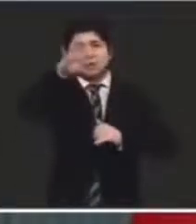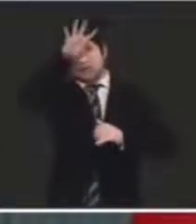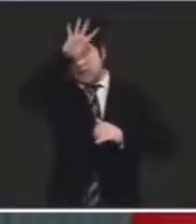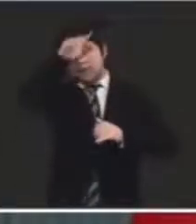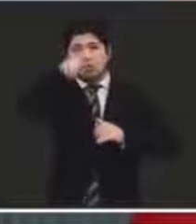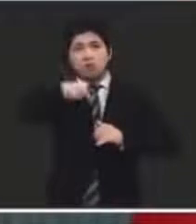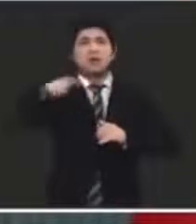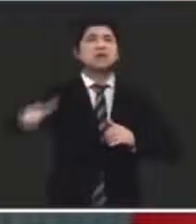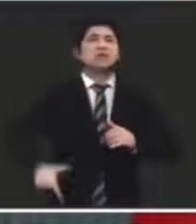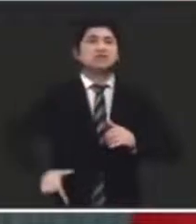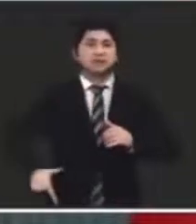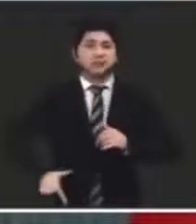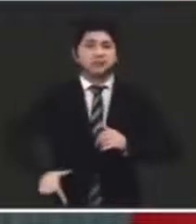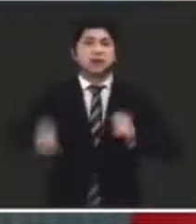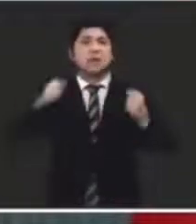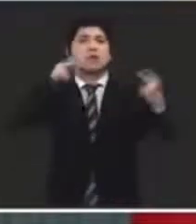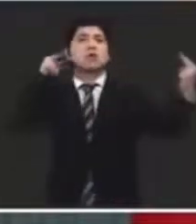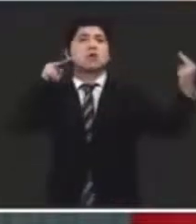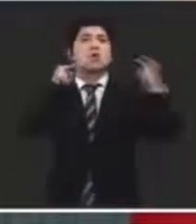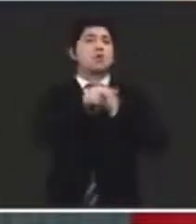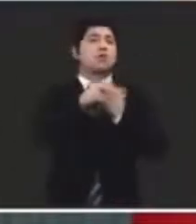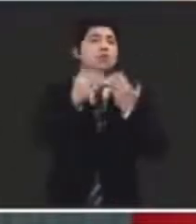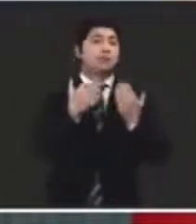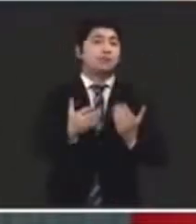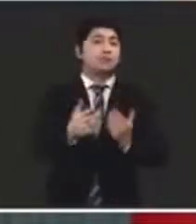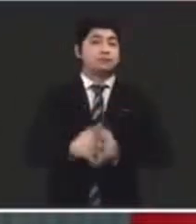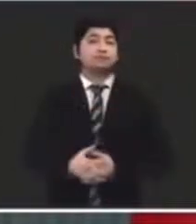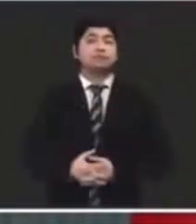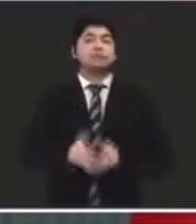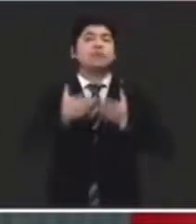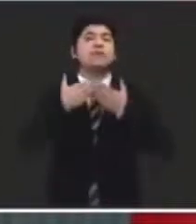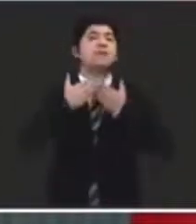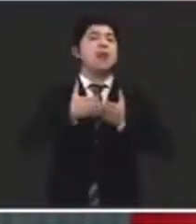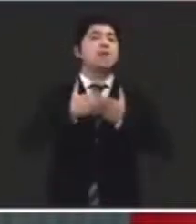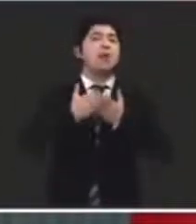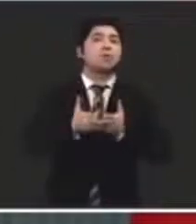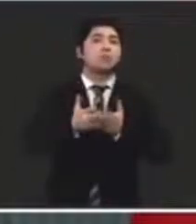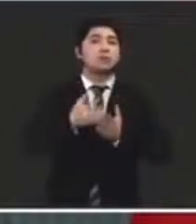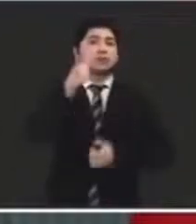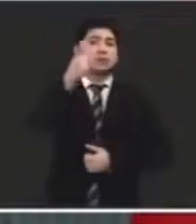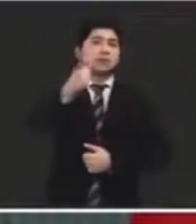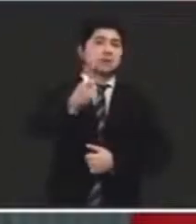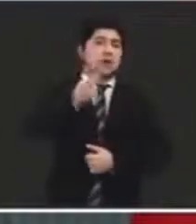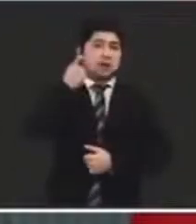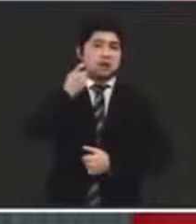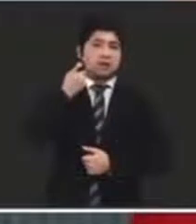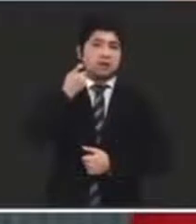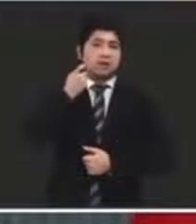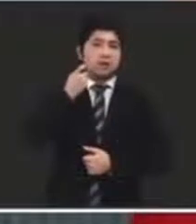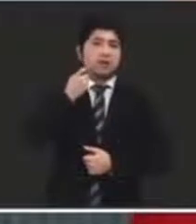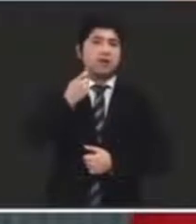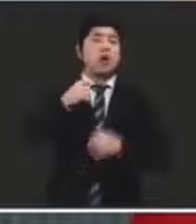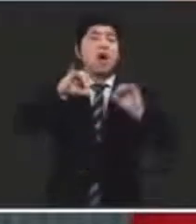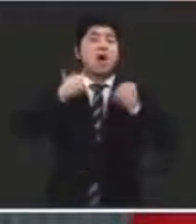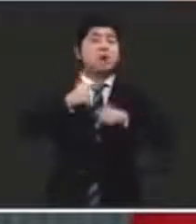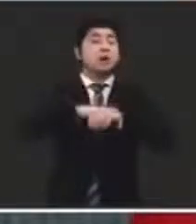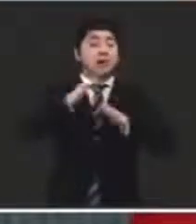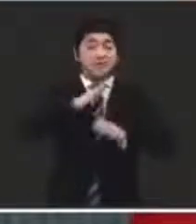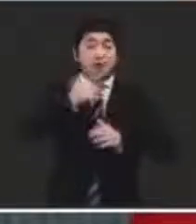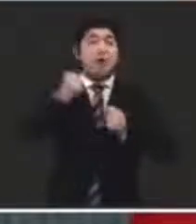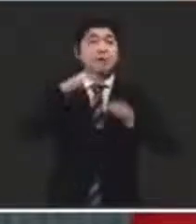İzmir otoyoludur Feribotla bir saati yoğun vakitlerde